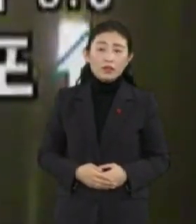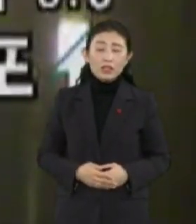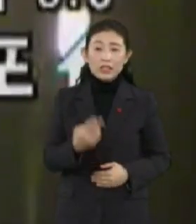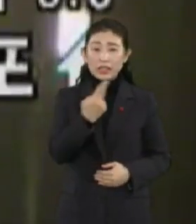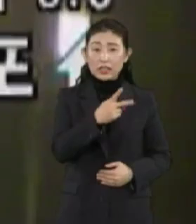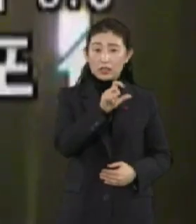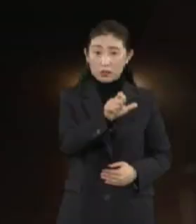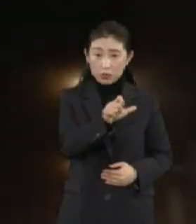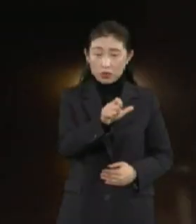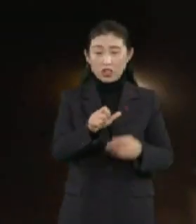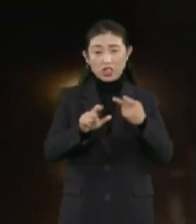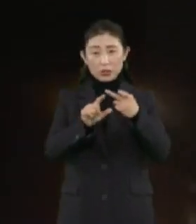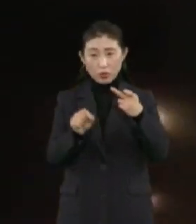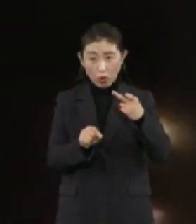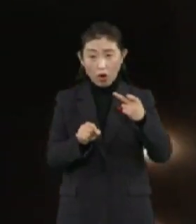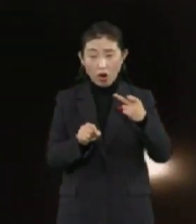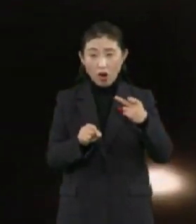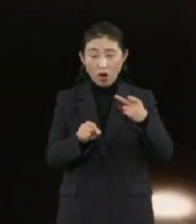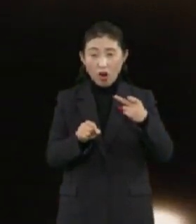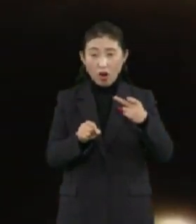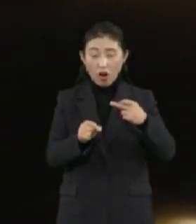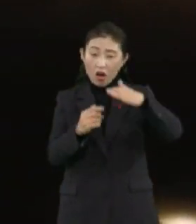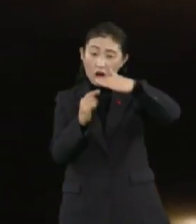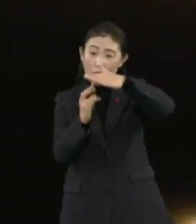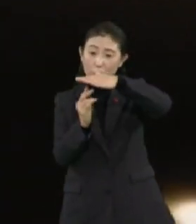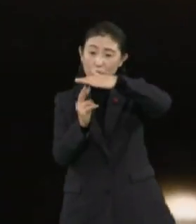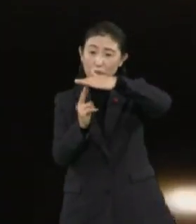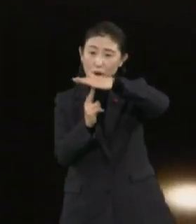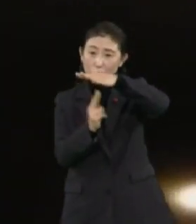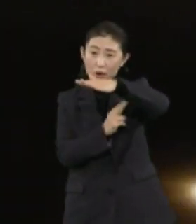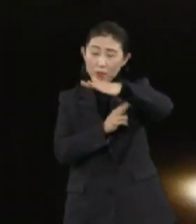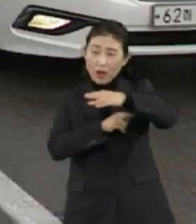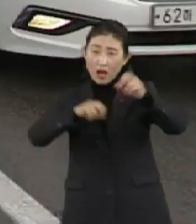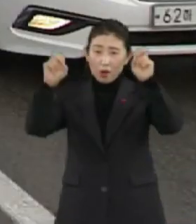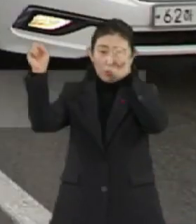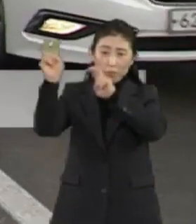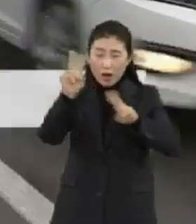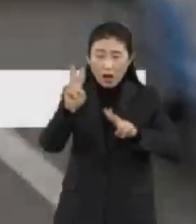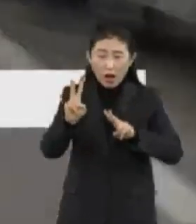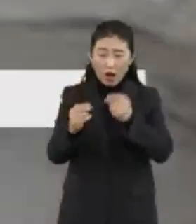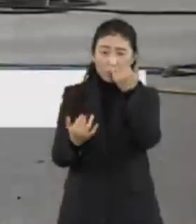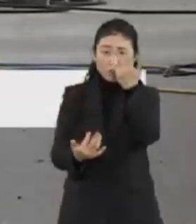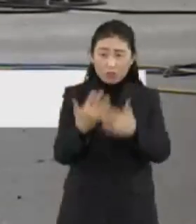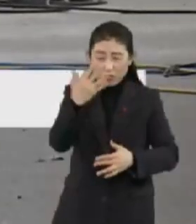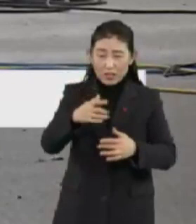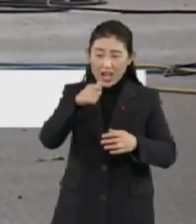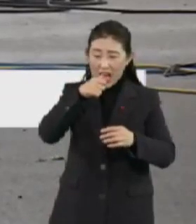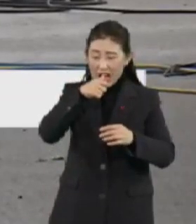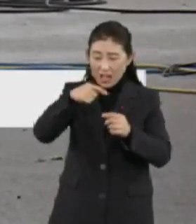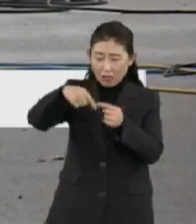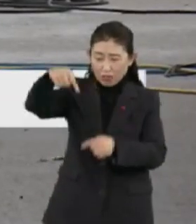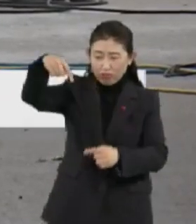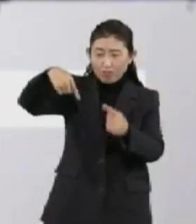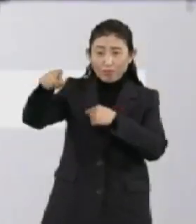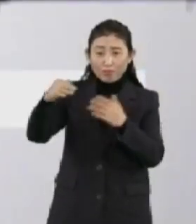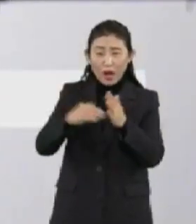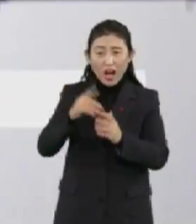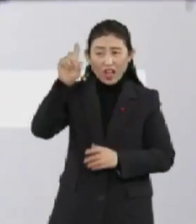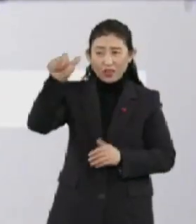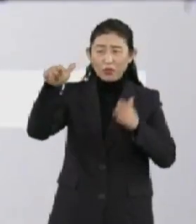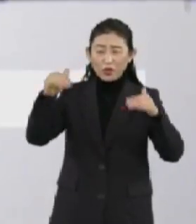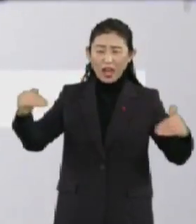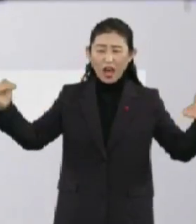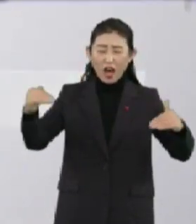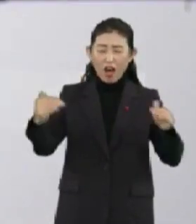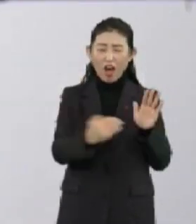지난 2015년 12월 서해대교의 낙뢰로 화재가 발생해 다리를 지탱하는 케이블이 끊어졌습니다. 16일간